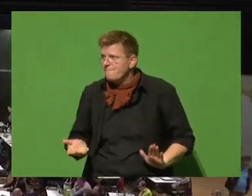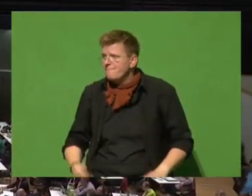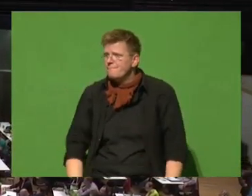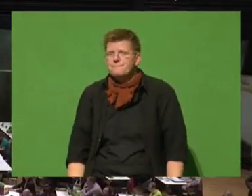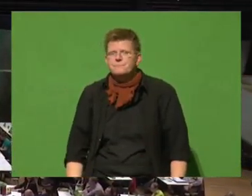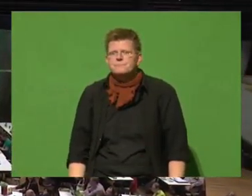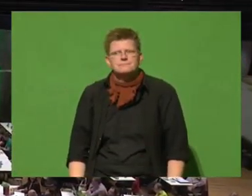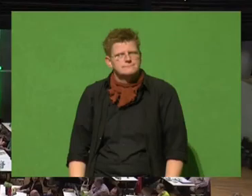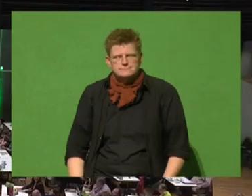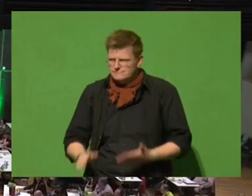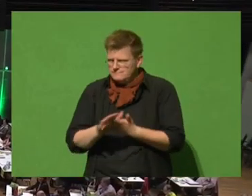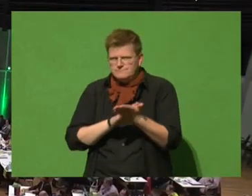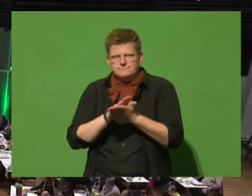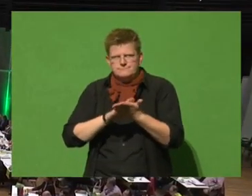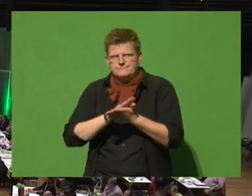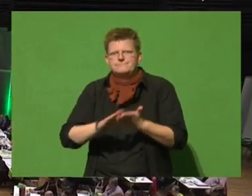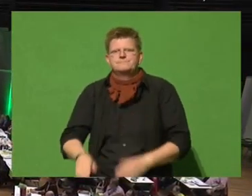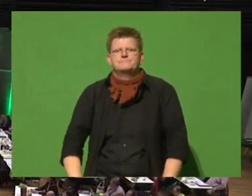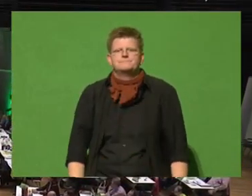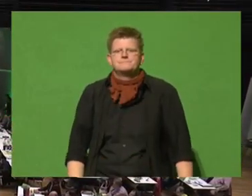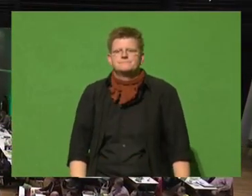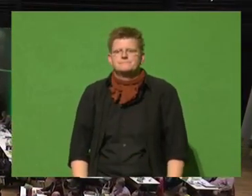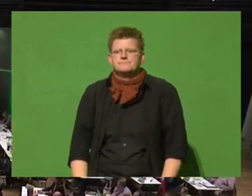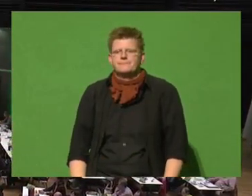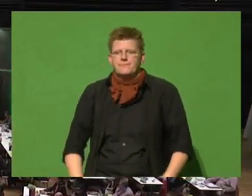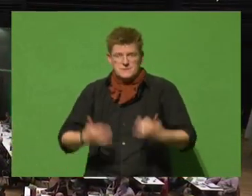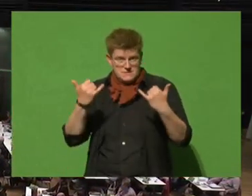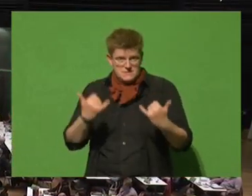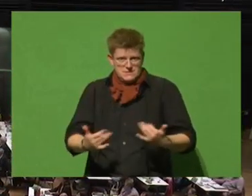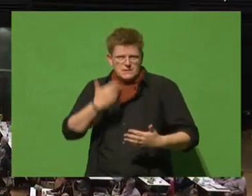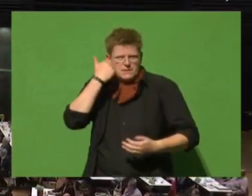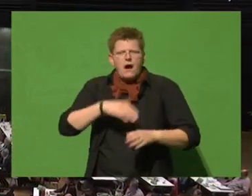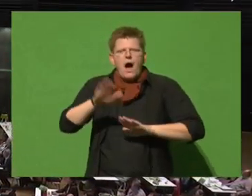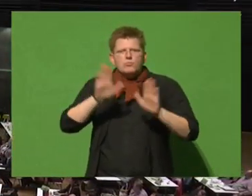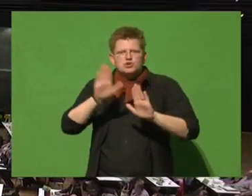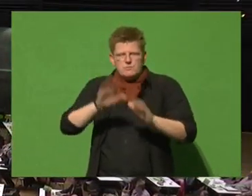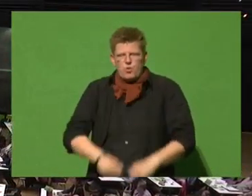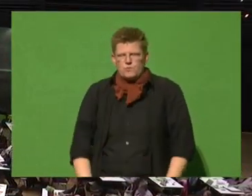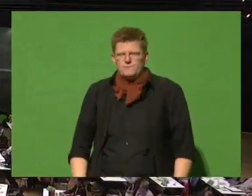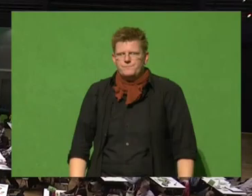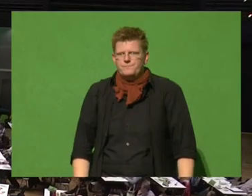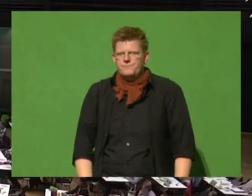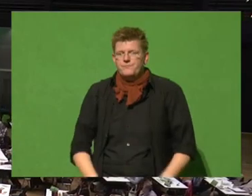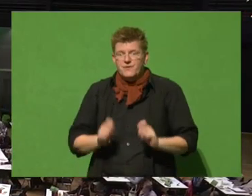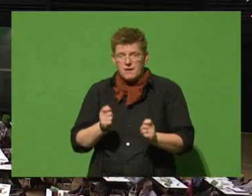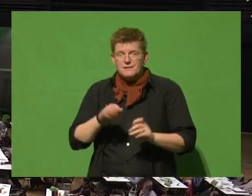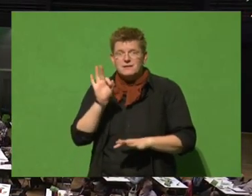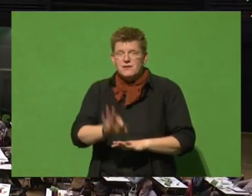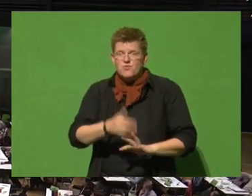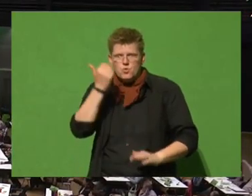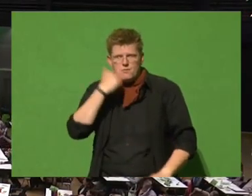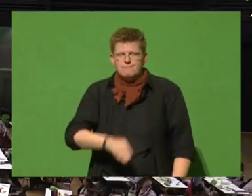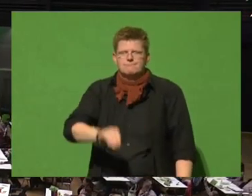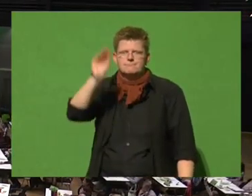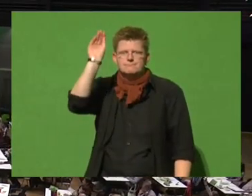Ich sehe keine. Und bitte euch dann jetzt um die Abstimmung, wenn ihr diesem Antrag zustimmen wollt, einmal die Karte